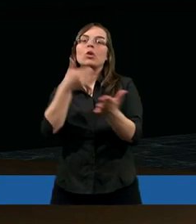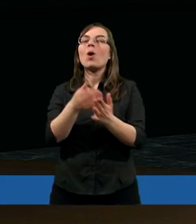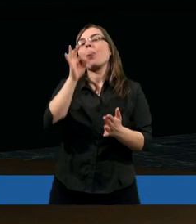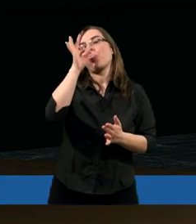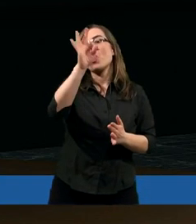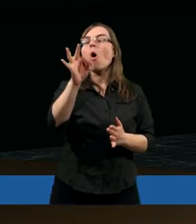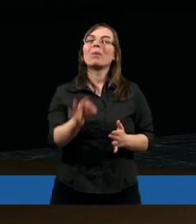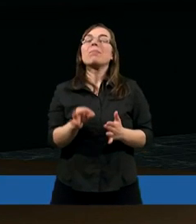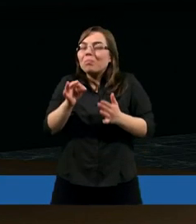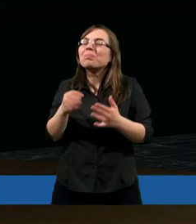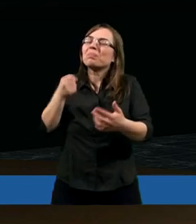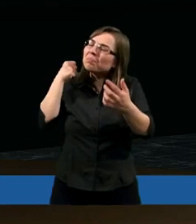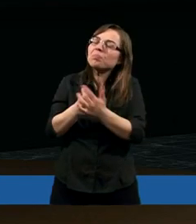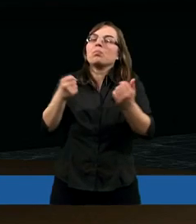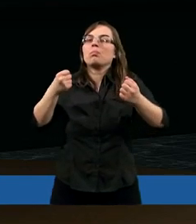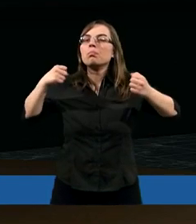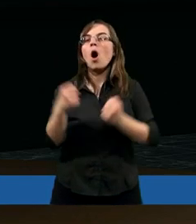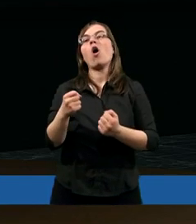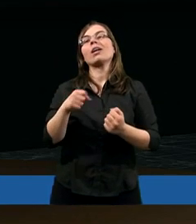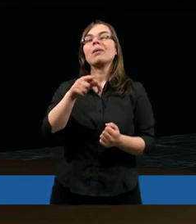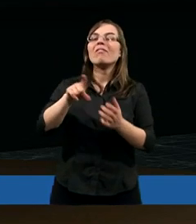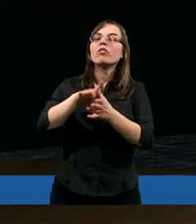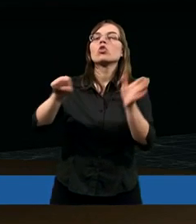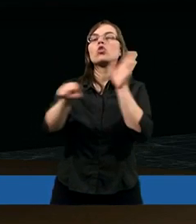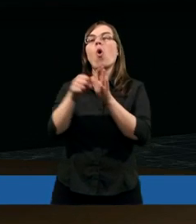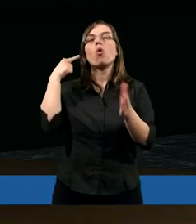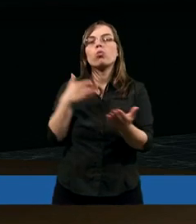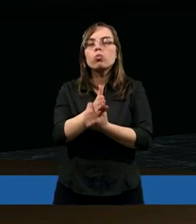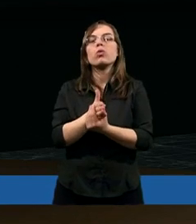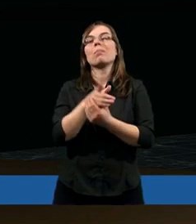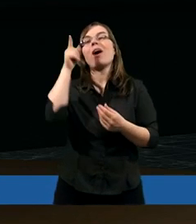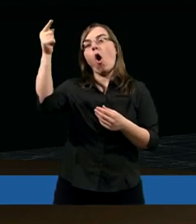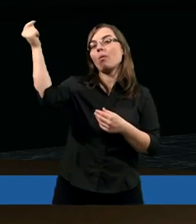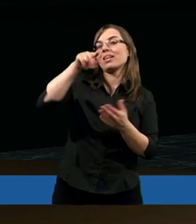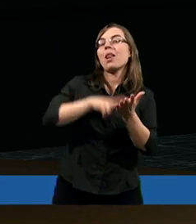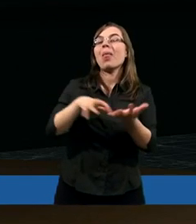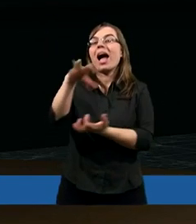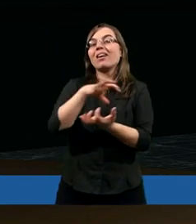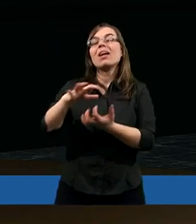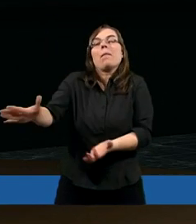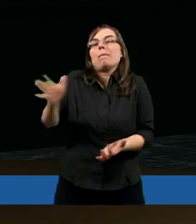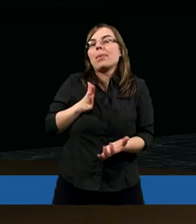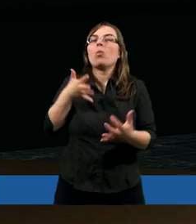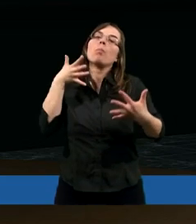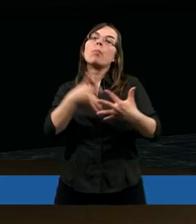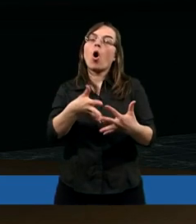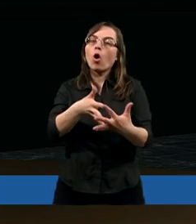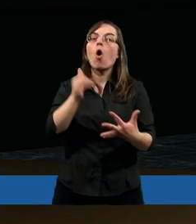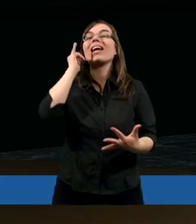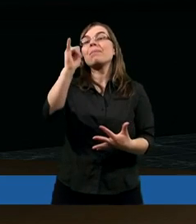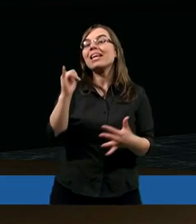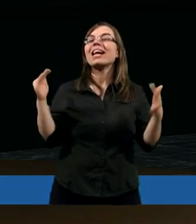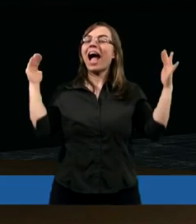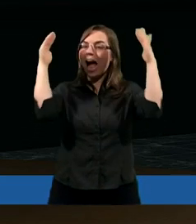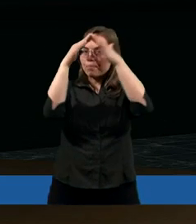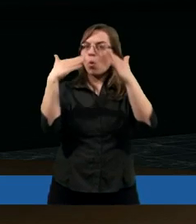dobrym, dobitnym służby, tak. On przyszedł do nas w świat i był prorokiem i kapłanem.